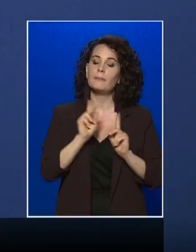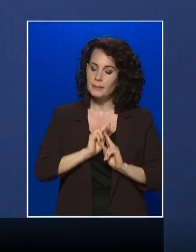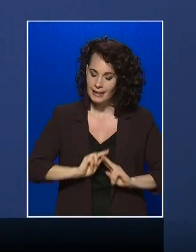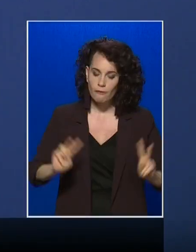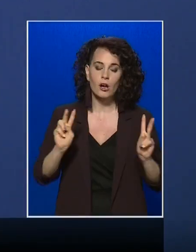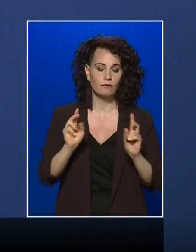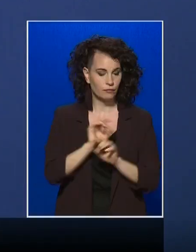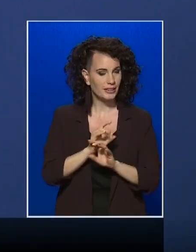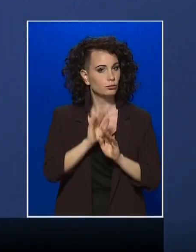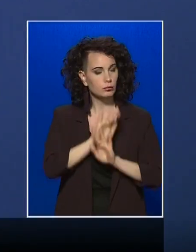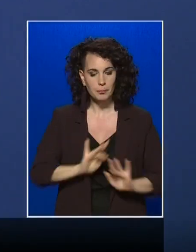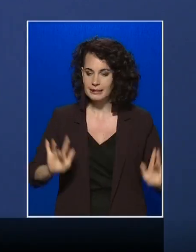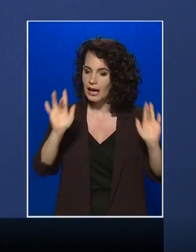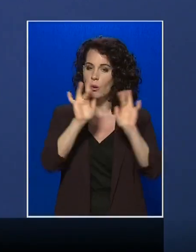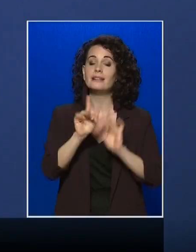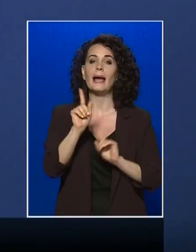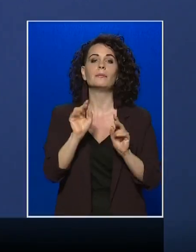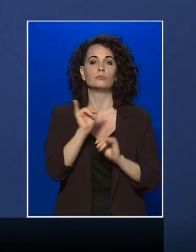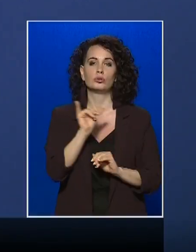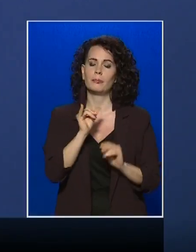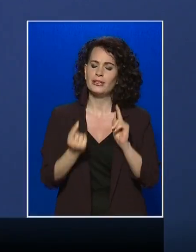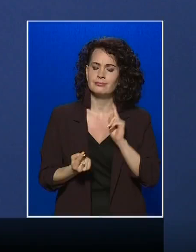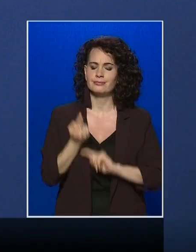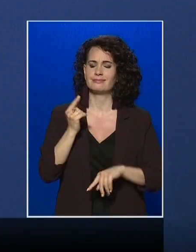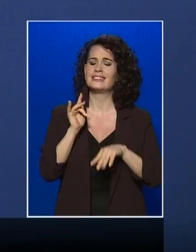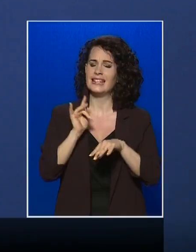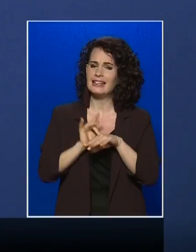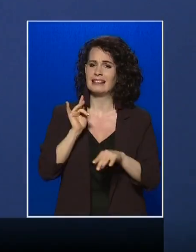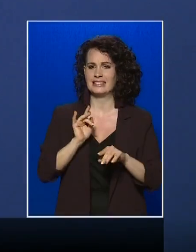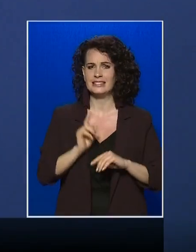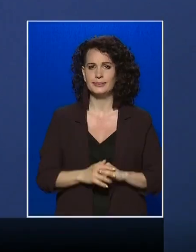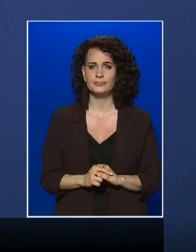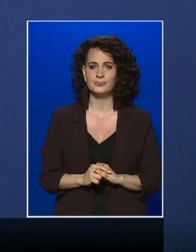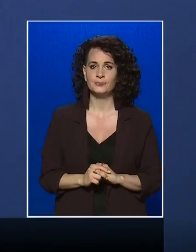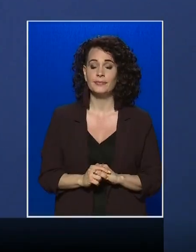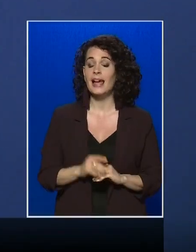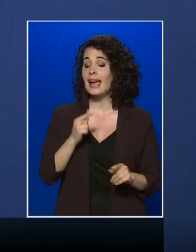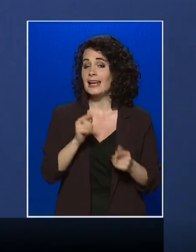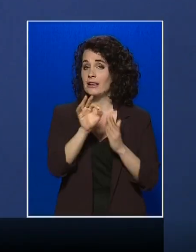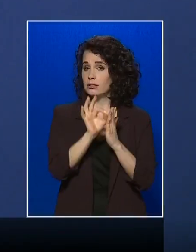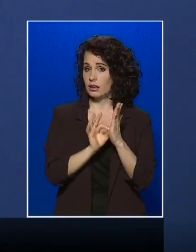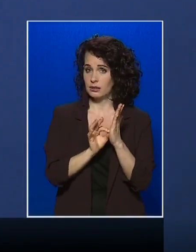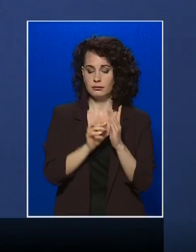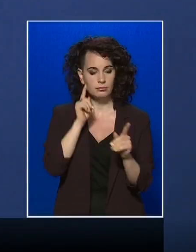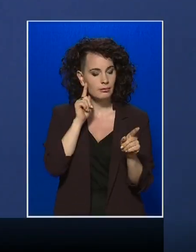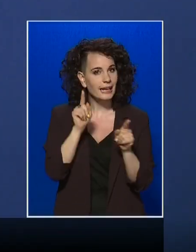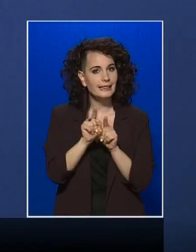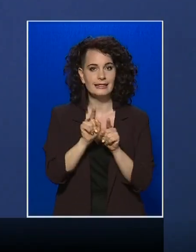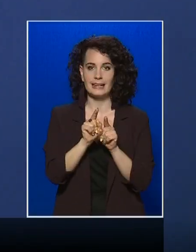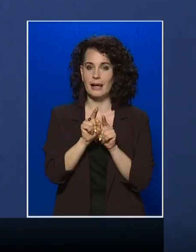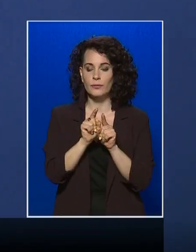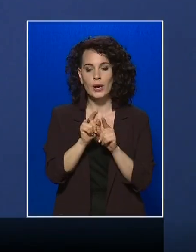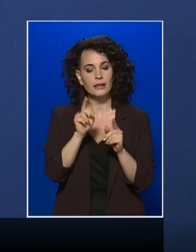de Budapestet különösen is érinti. Ezek az adatok egyértelműen arra hívják fel a